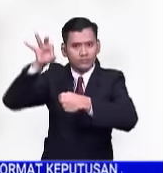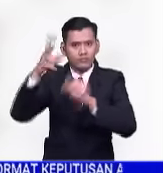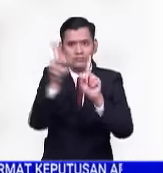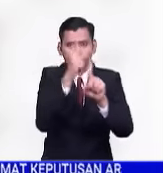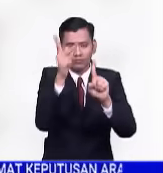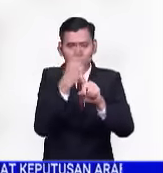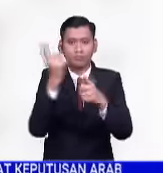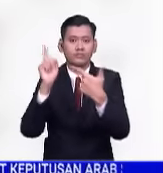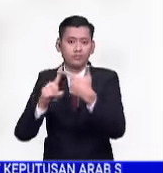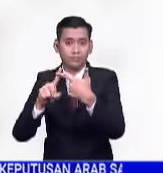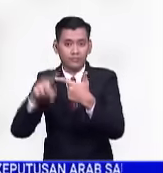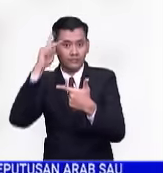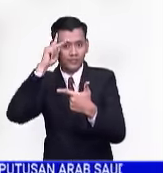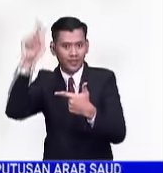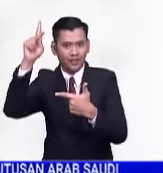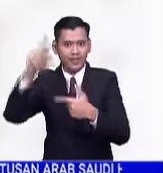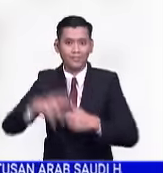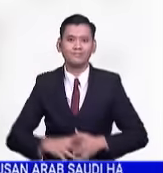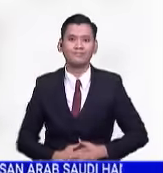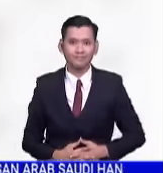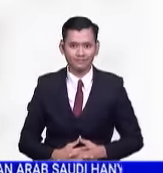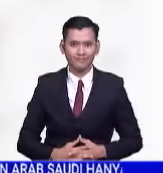Pulau Pinang dan Kelantan.